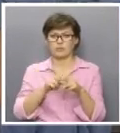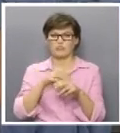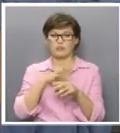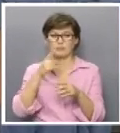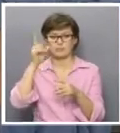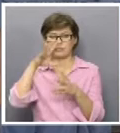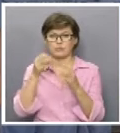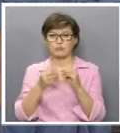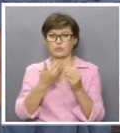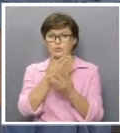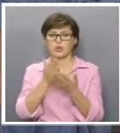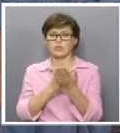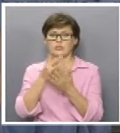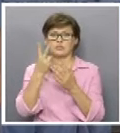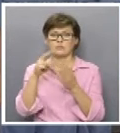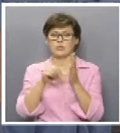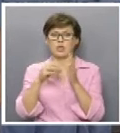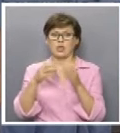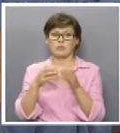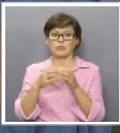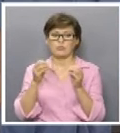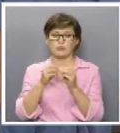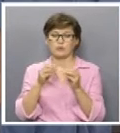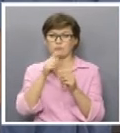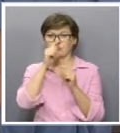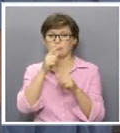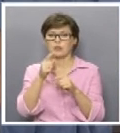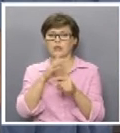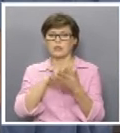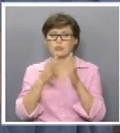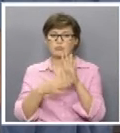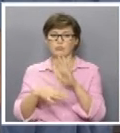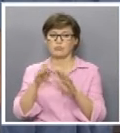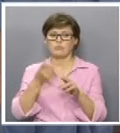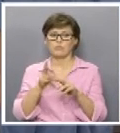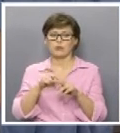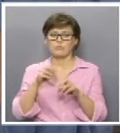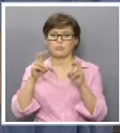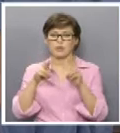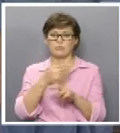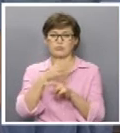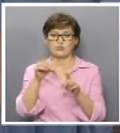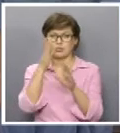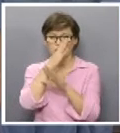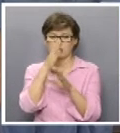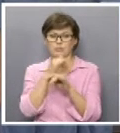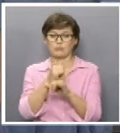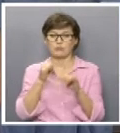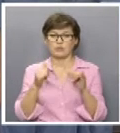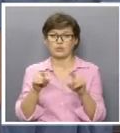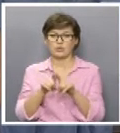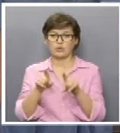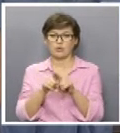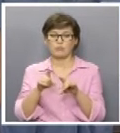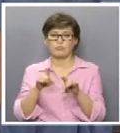Бұл зауытта өсімдік майлары мен май өнімдерін өндіреміз. Басында 35 жұмыс орны болған. Жаңарту арқасында біз жаңа 750 жұмыс орны